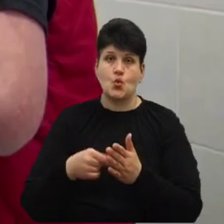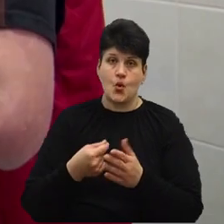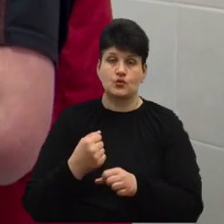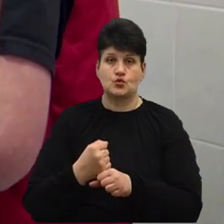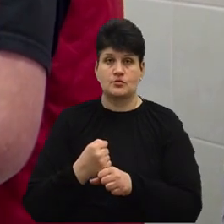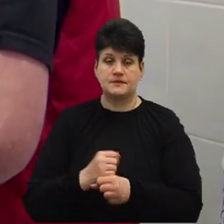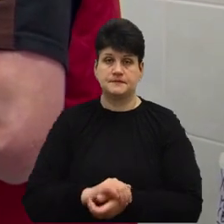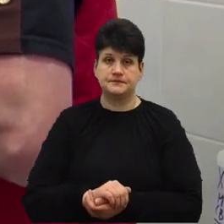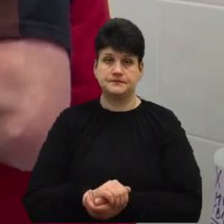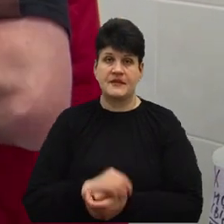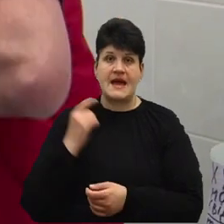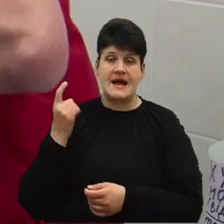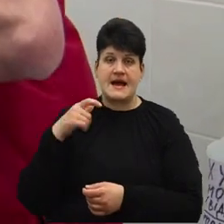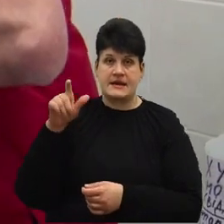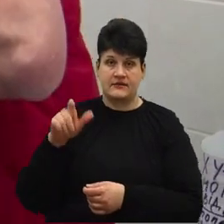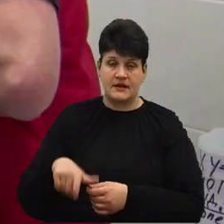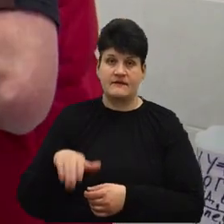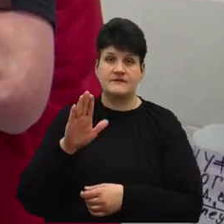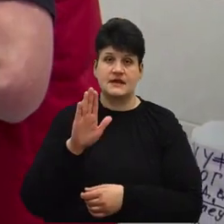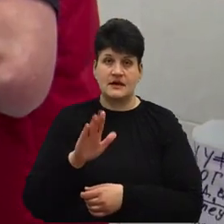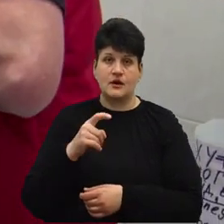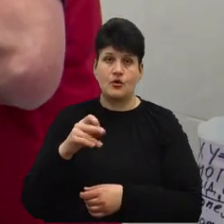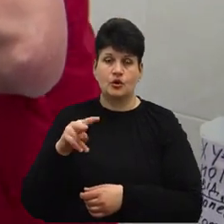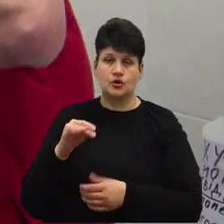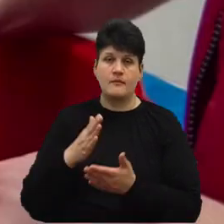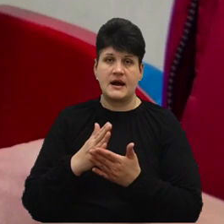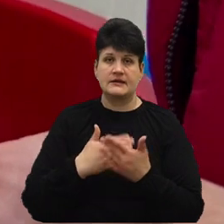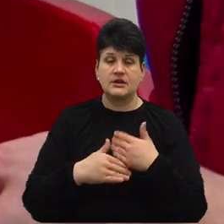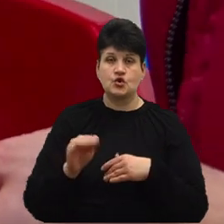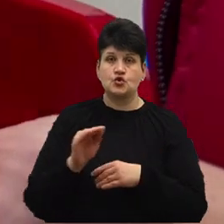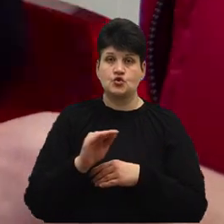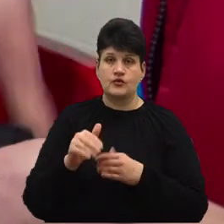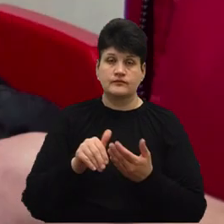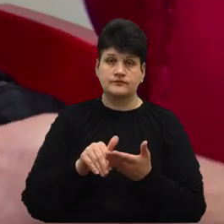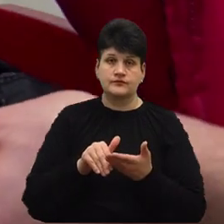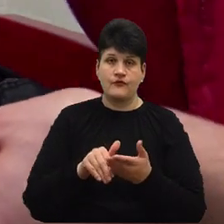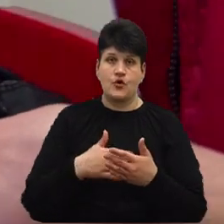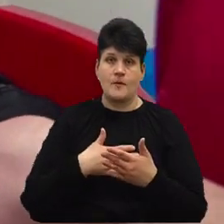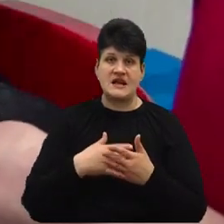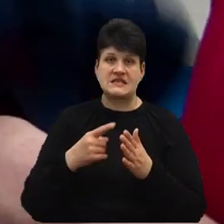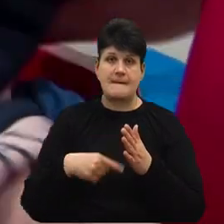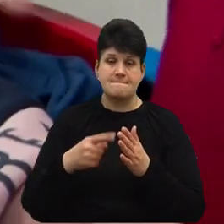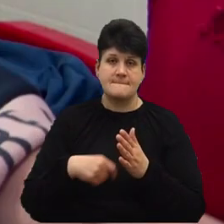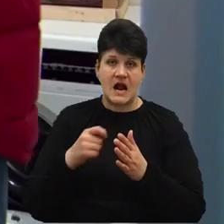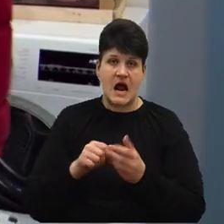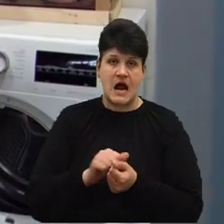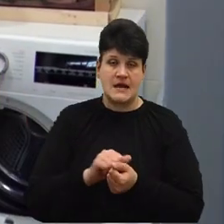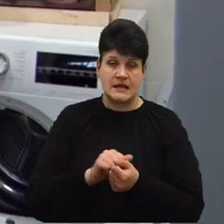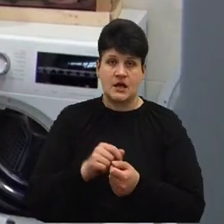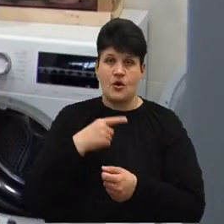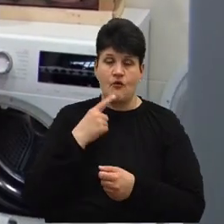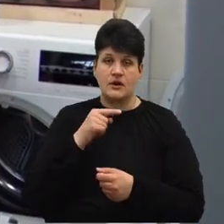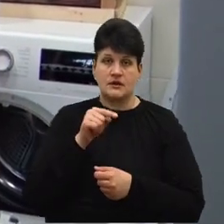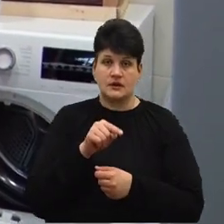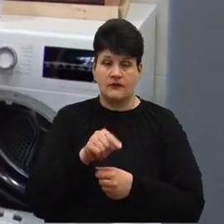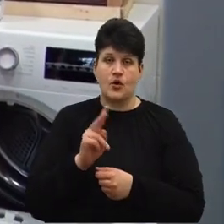дитині. Харків'янин Віталій Холодов має інвалідність. Із жовтня волонтерить у громадській пральні. Розповідає, її у